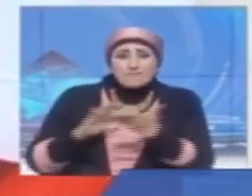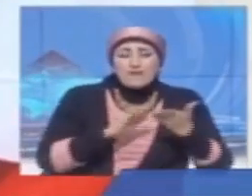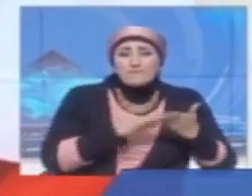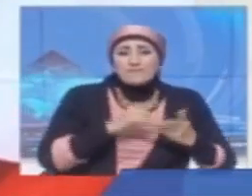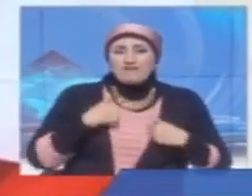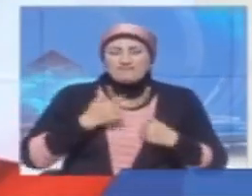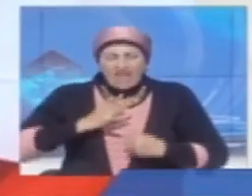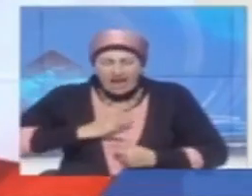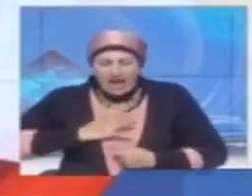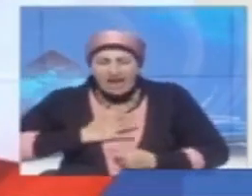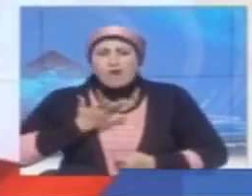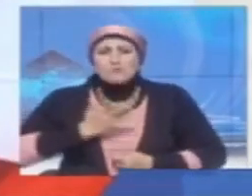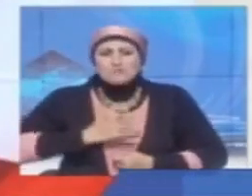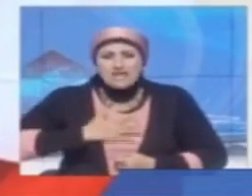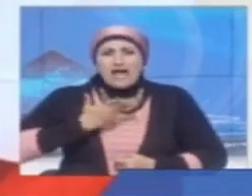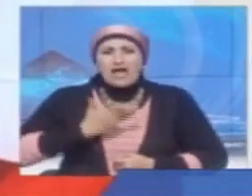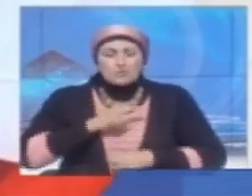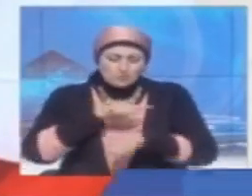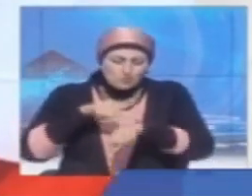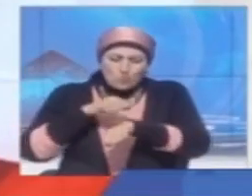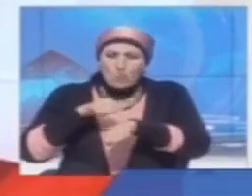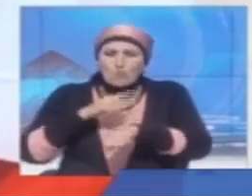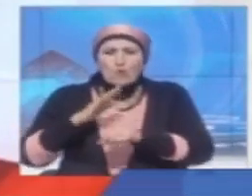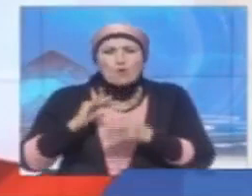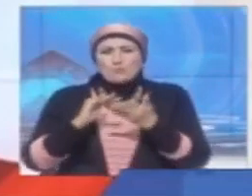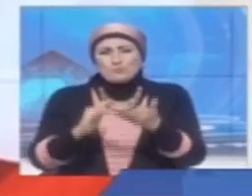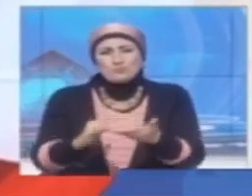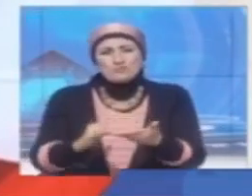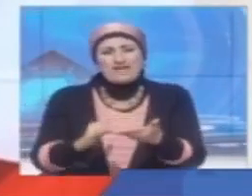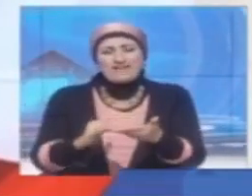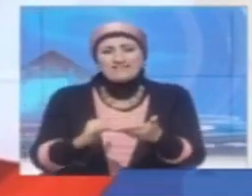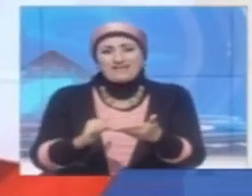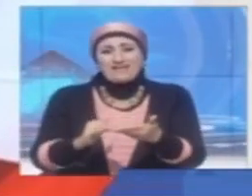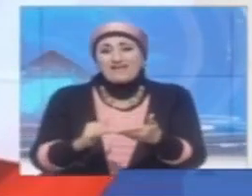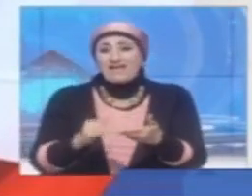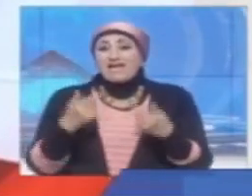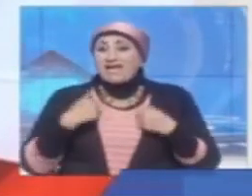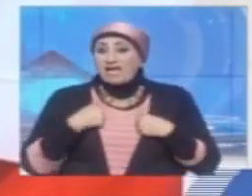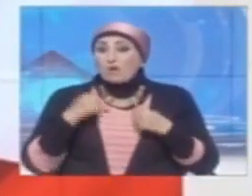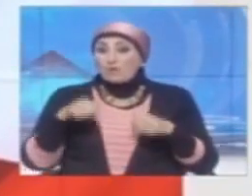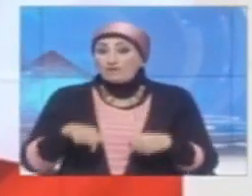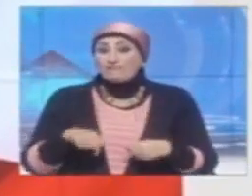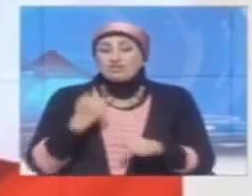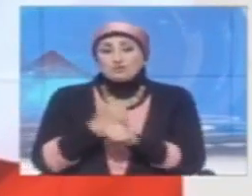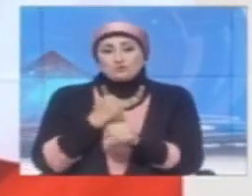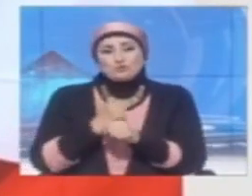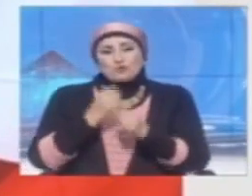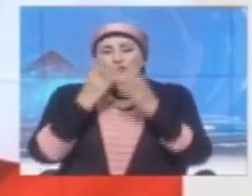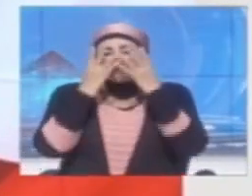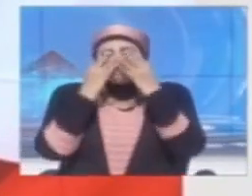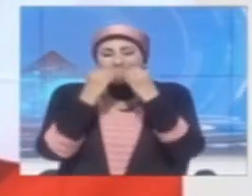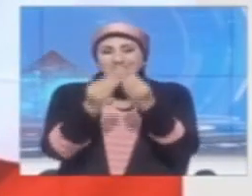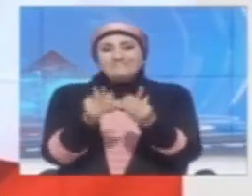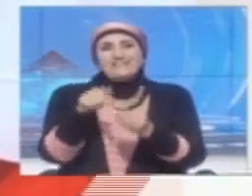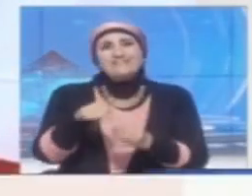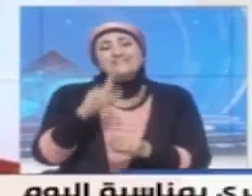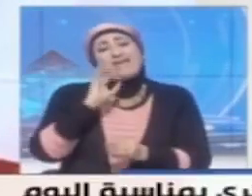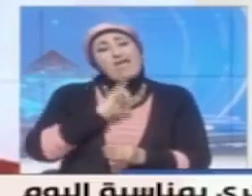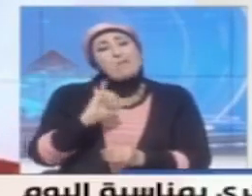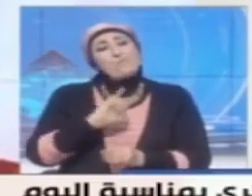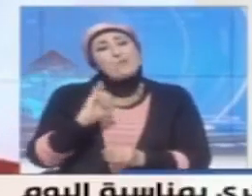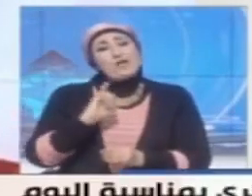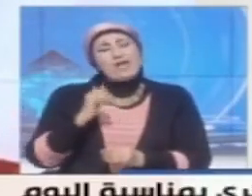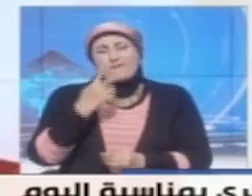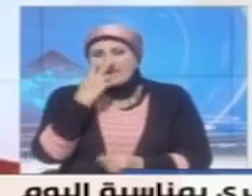عندها الرغبة في أنها تدي وقتها علشان تصنع الفرق. الحقيقة أنه العمل التطوعي بيكون وسيلة من وسائل